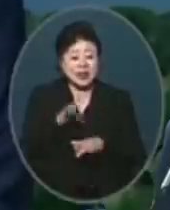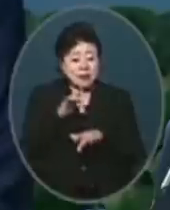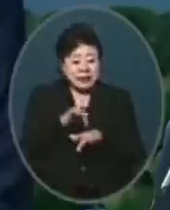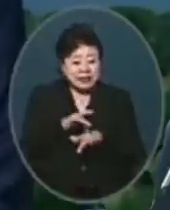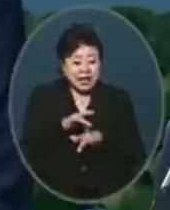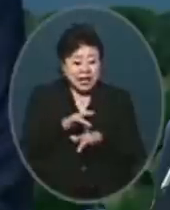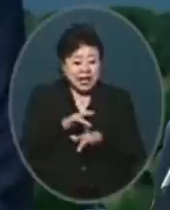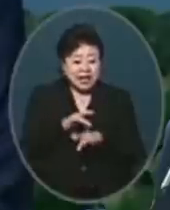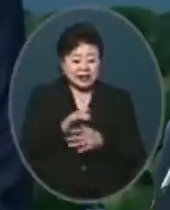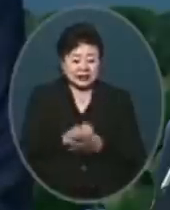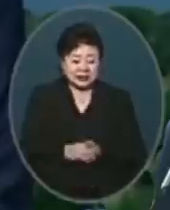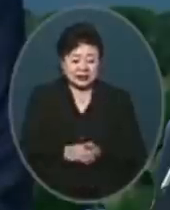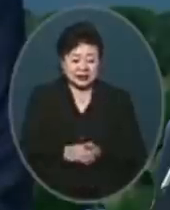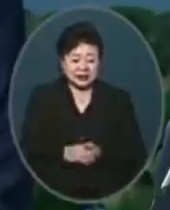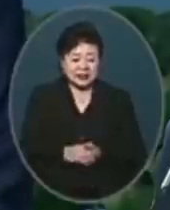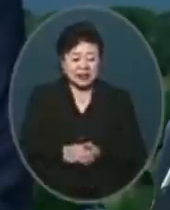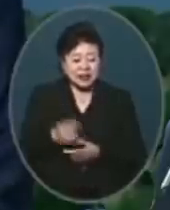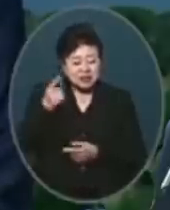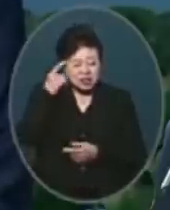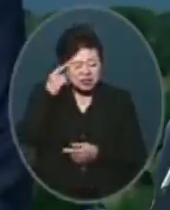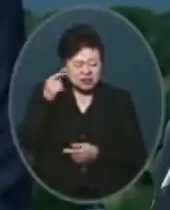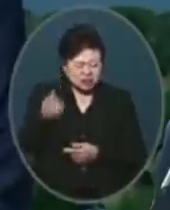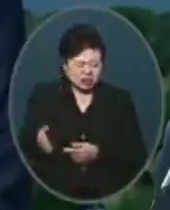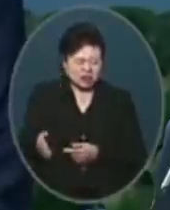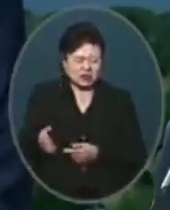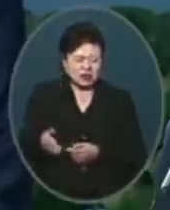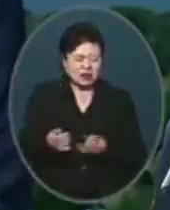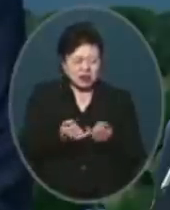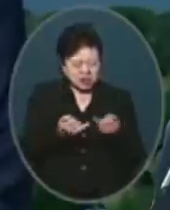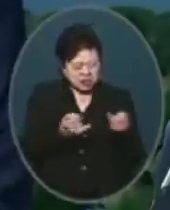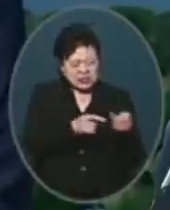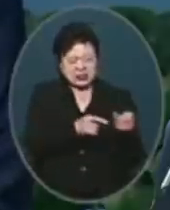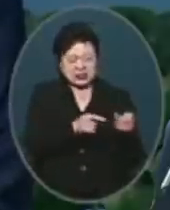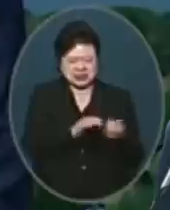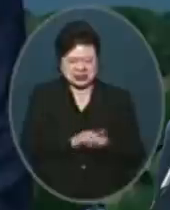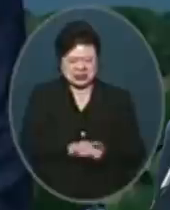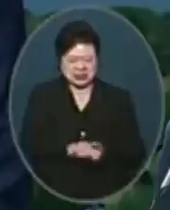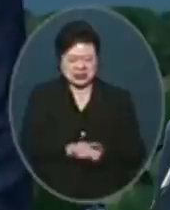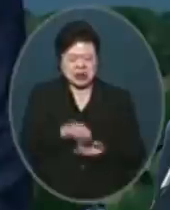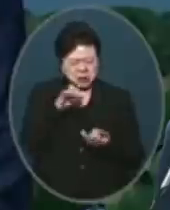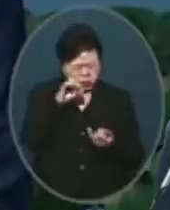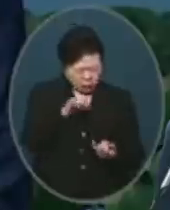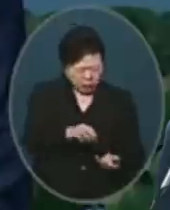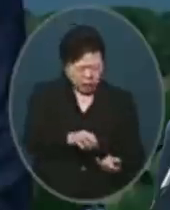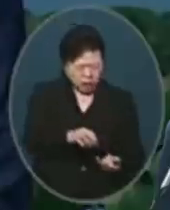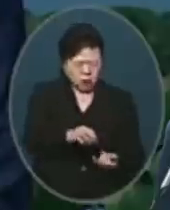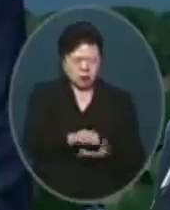마귀가 정신적으로 여자를 속박하고